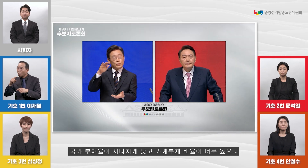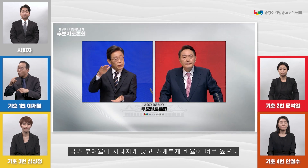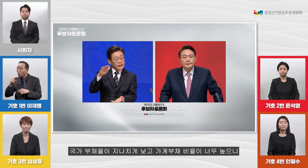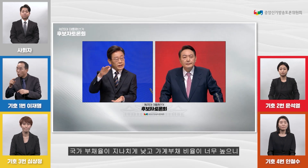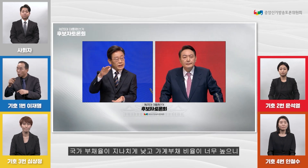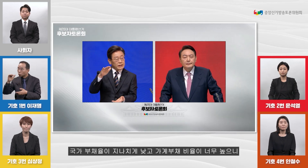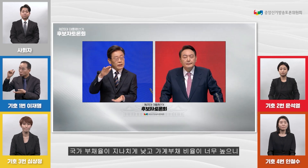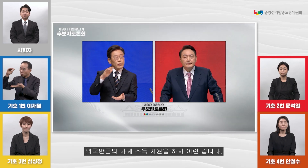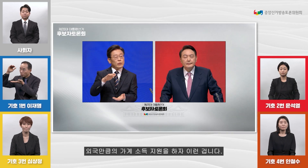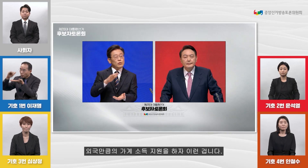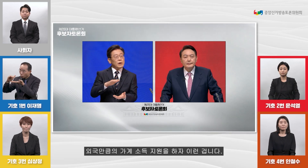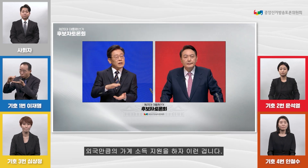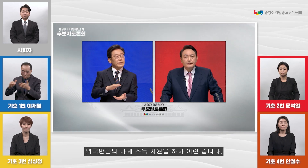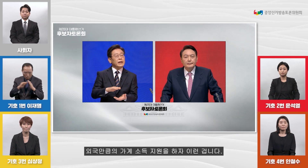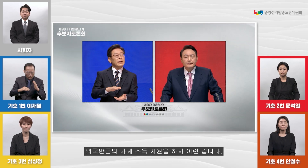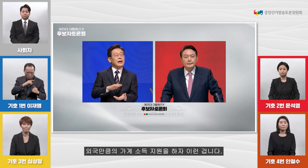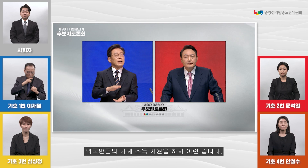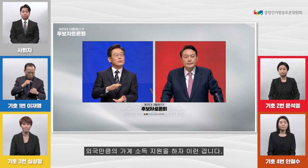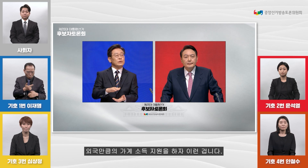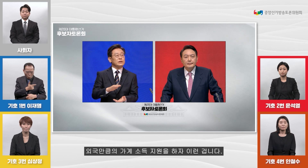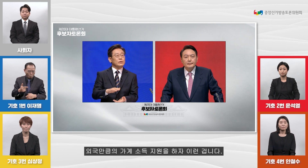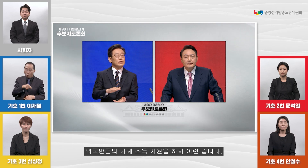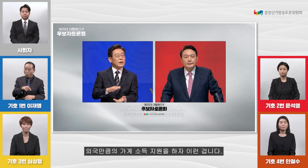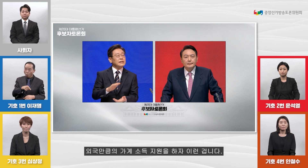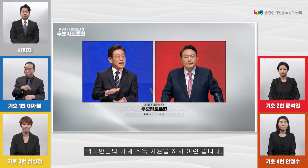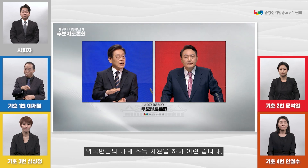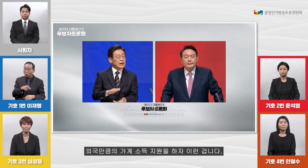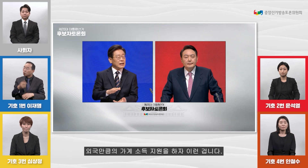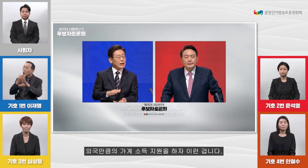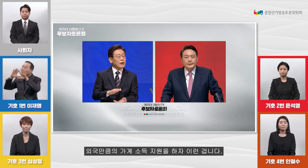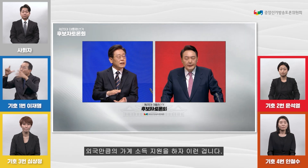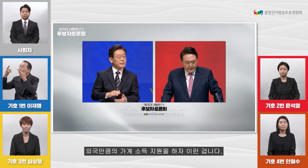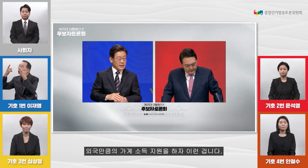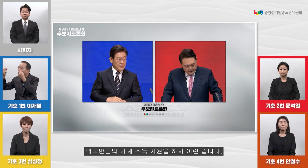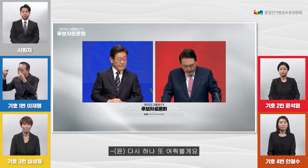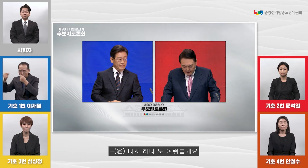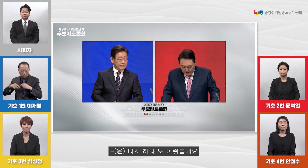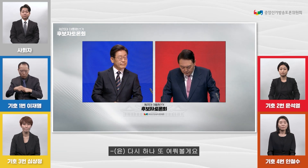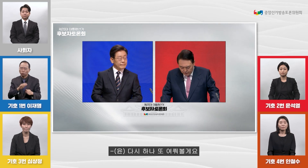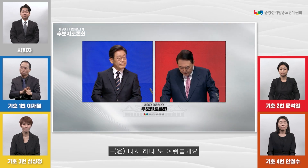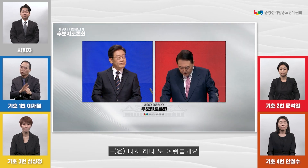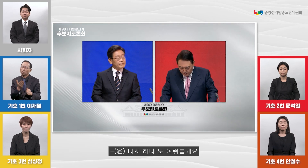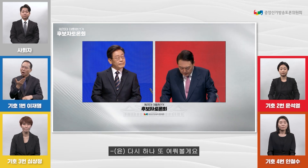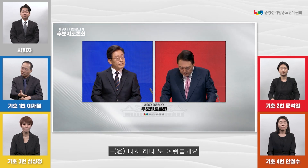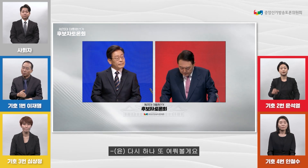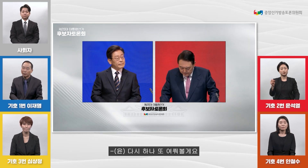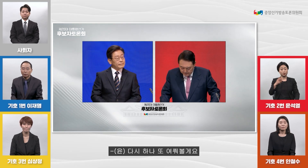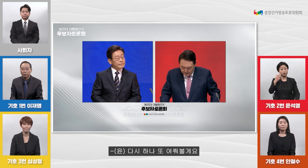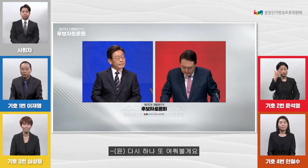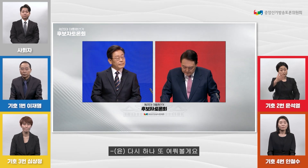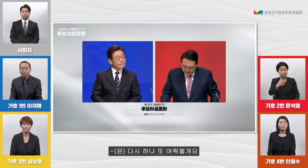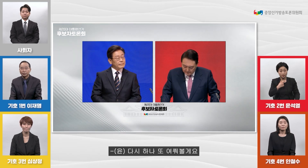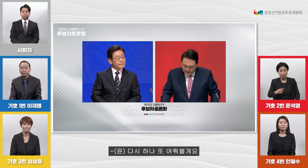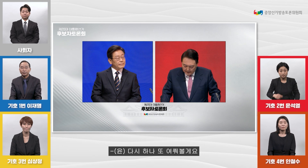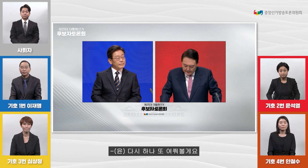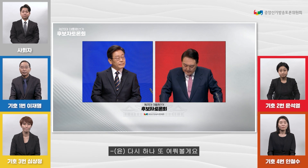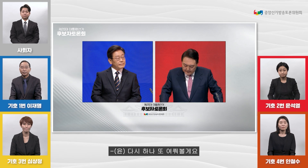너무 높으니 외국만큼의 가계소득 지원을 좀 하자라고 한 겁니다. 다시 하나 또 여쭤볼게요.